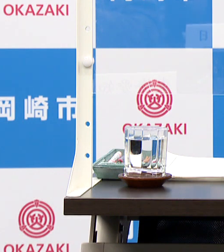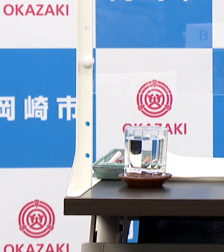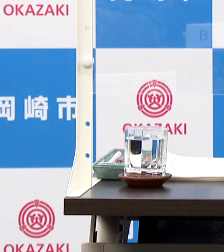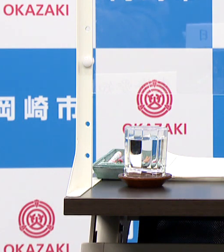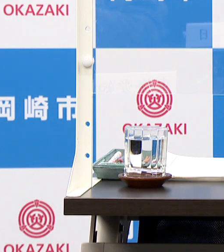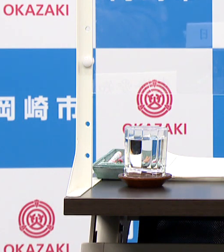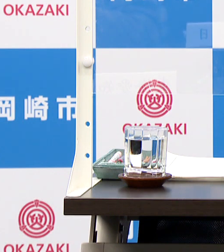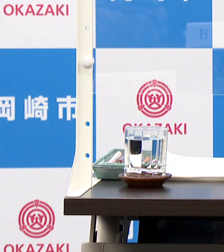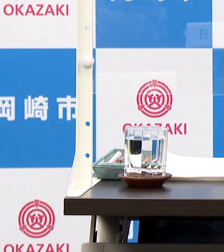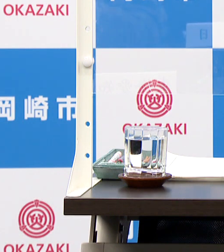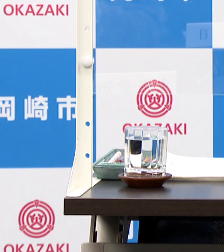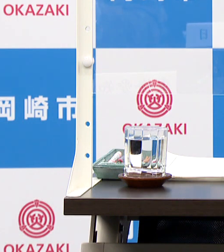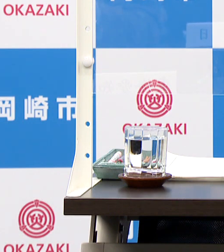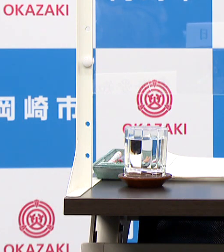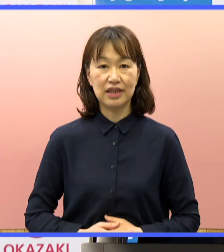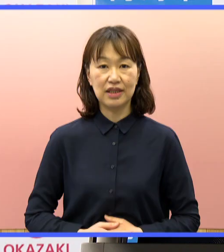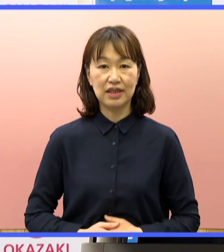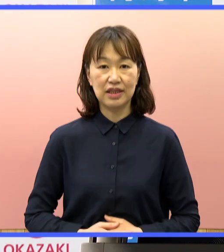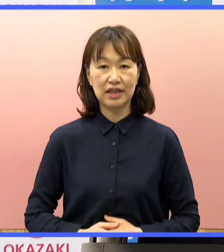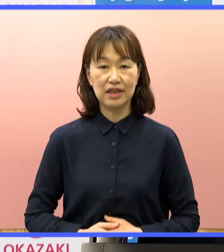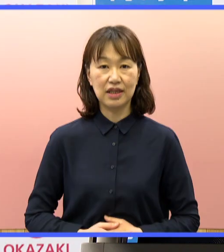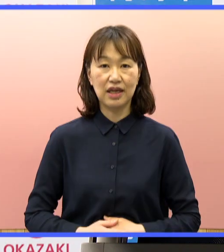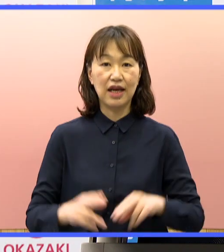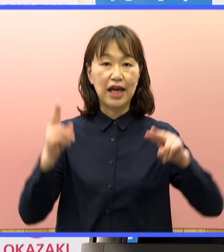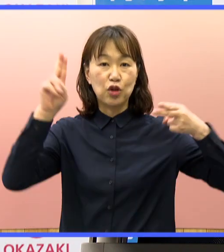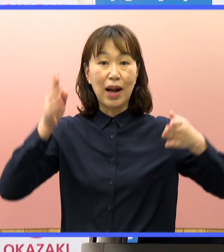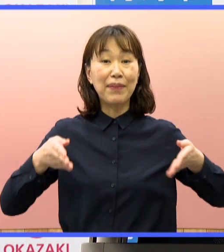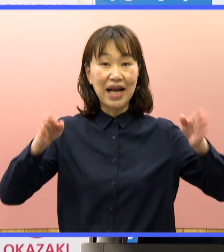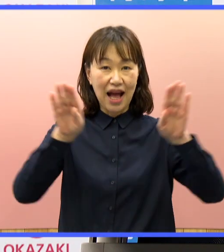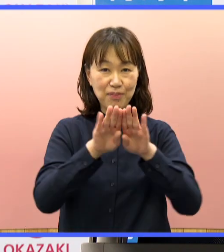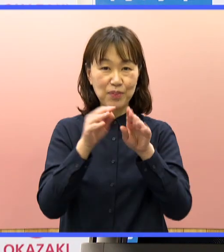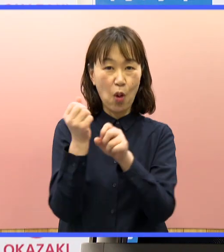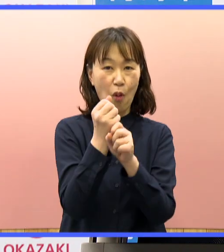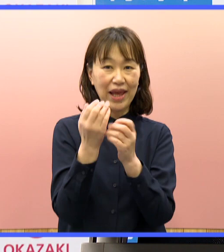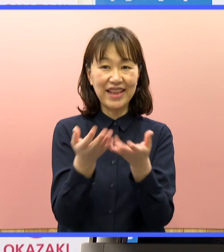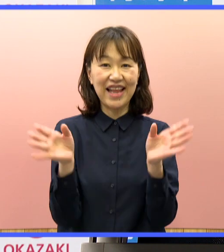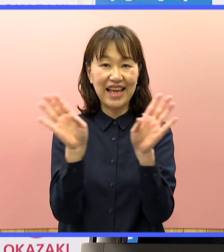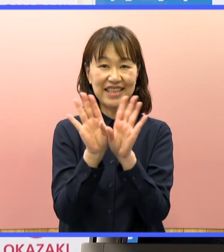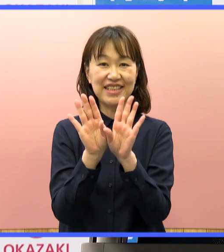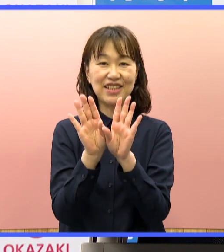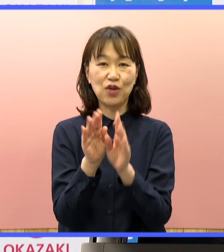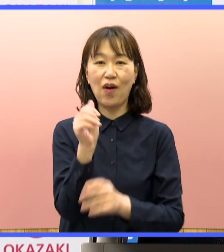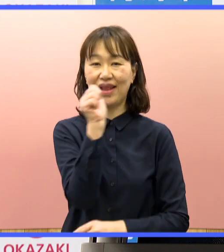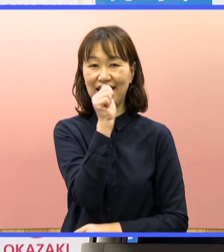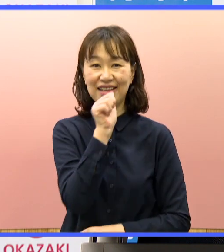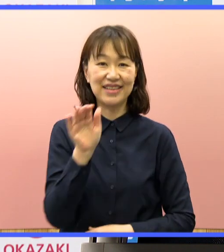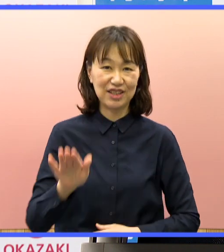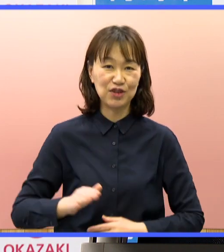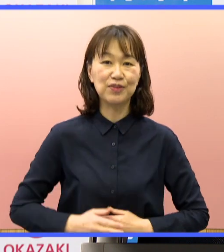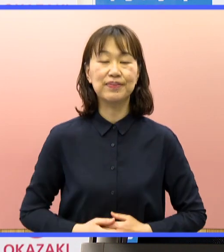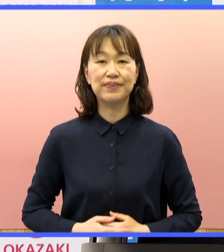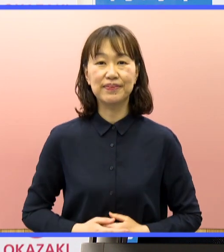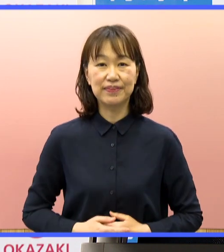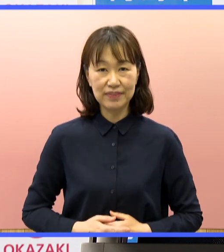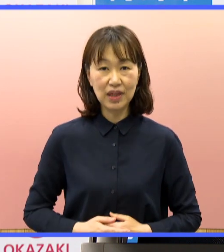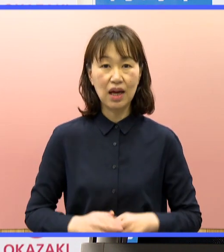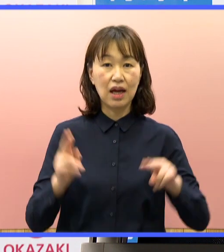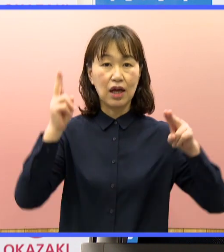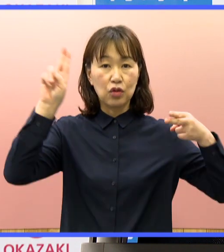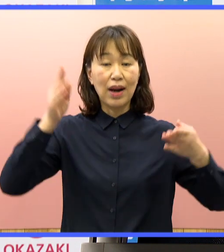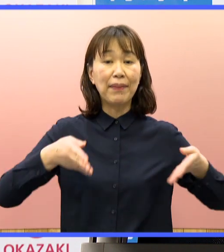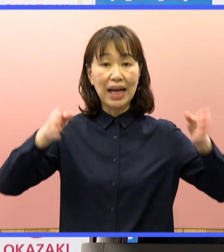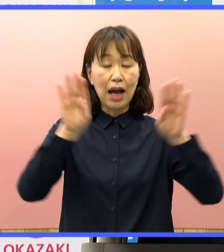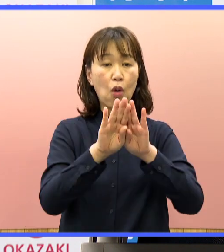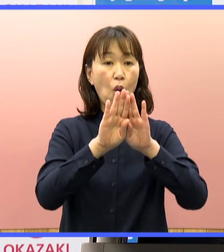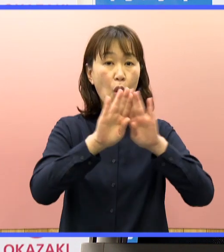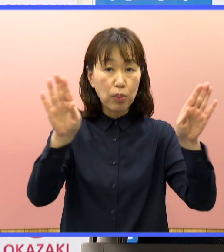2点目、続きまして大河ドラマ館応援隊の設置についてご案内をいたします。大河ドラマ館がオープン